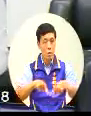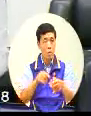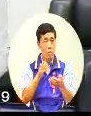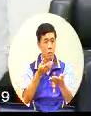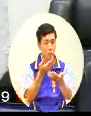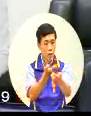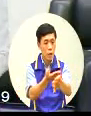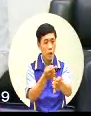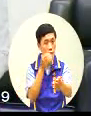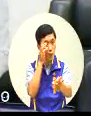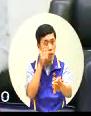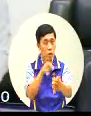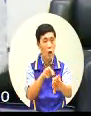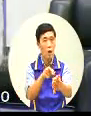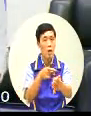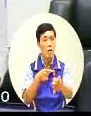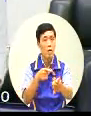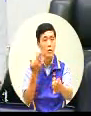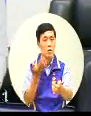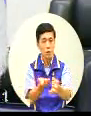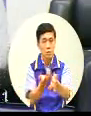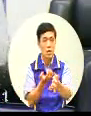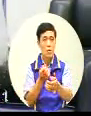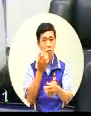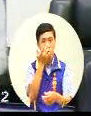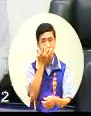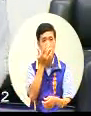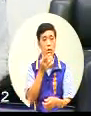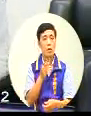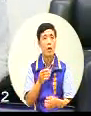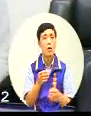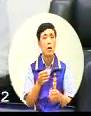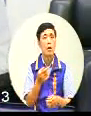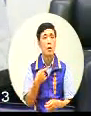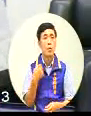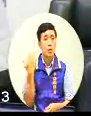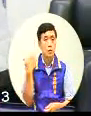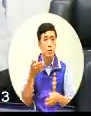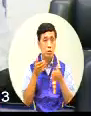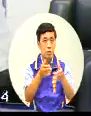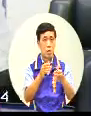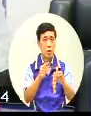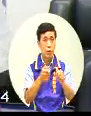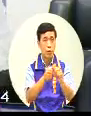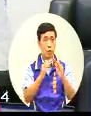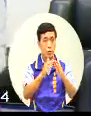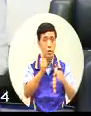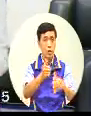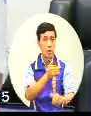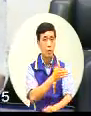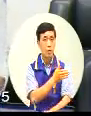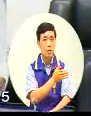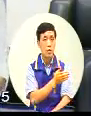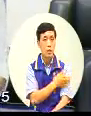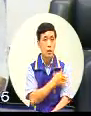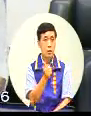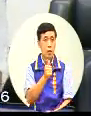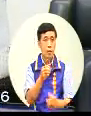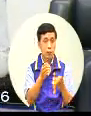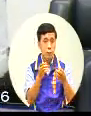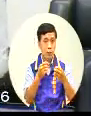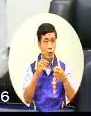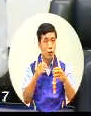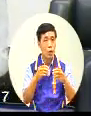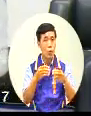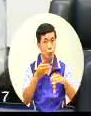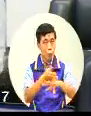可是他们根本不知道啊。就算有好没关系，我那天我记得那时候我有跟陈副市长也检讨过，是不是未来我们要招考的时候，